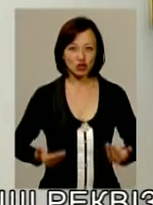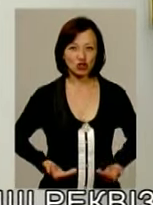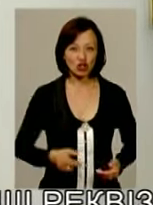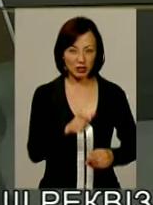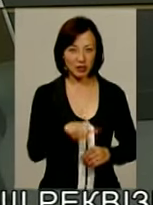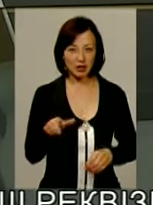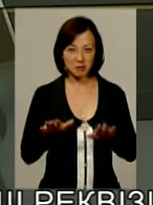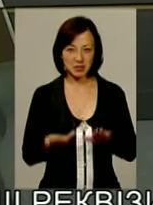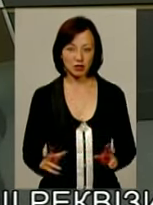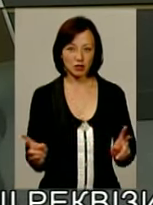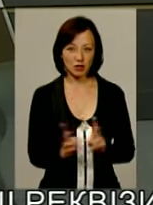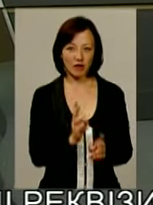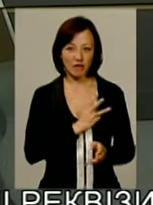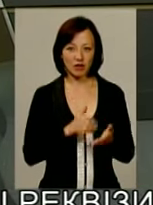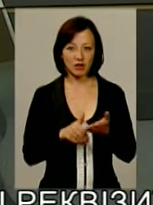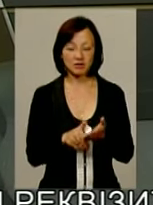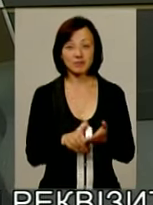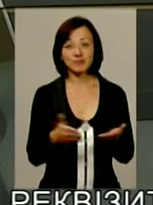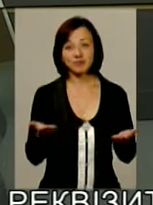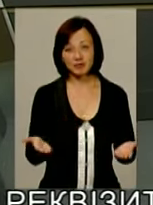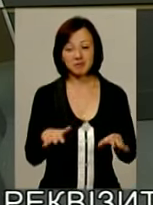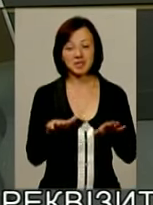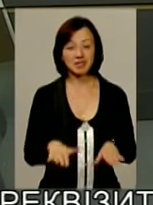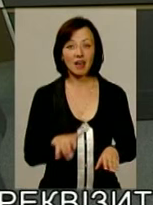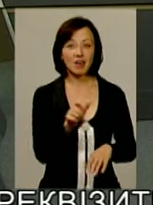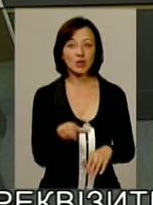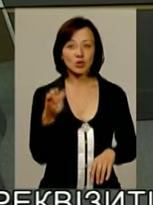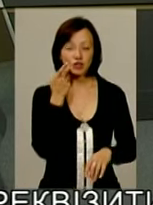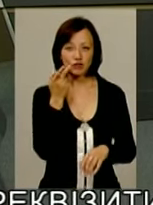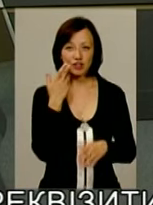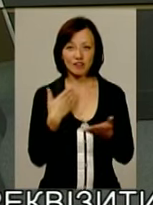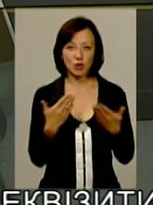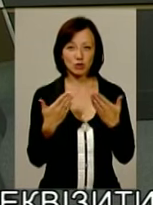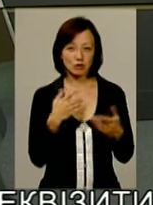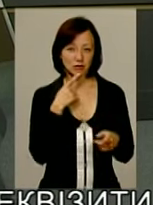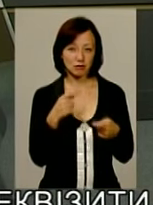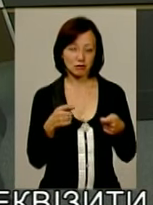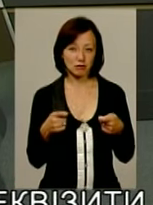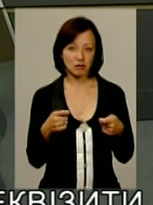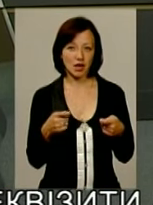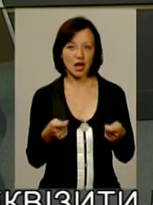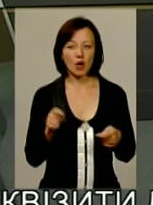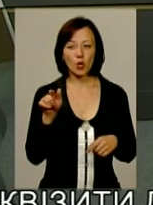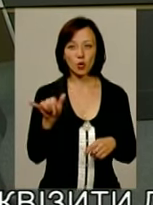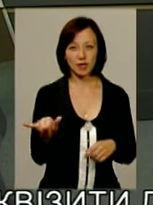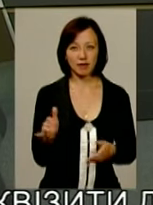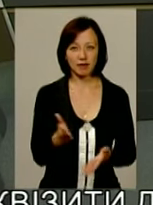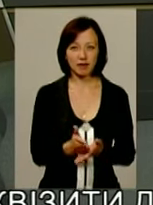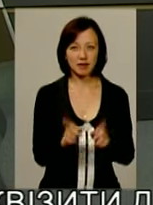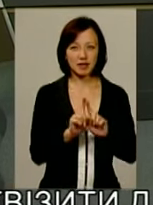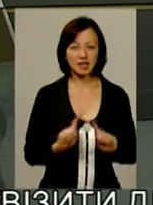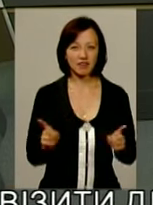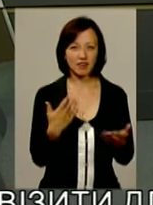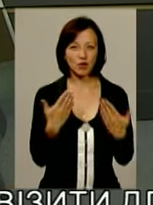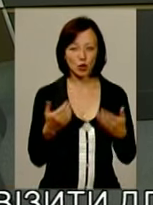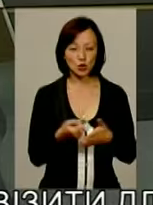волонтерів? З місцевими складніше, на жаль. Місцеві завжди відносяться насторожено. І в них завжди є отаке дивне